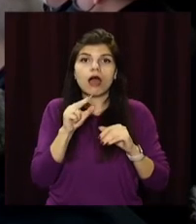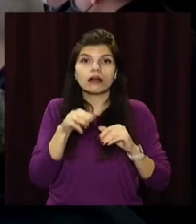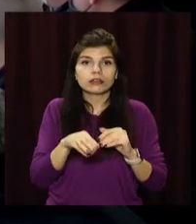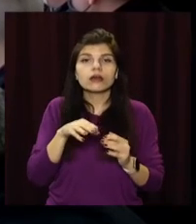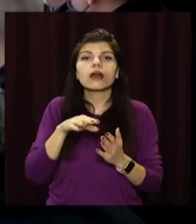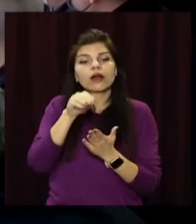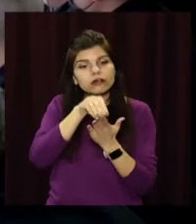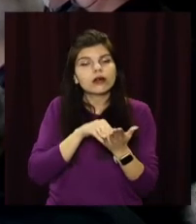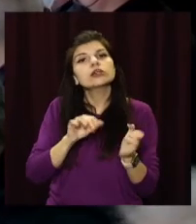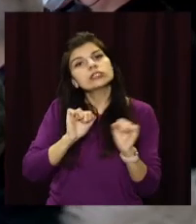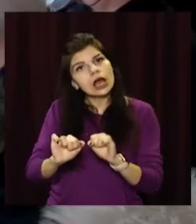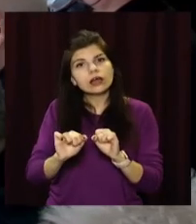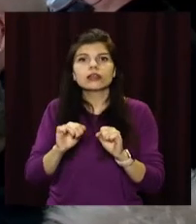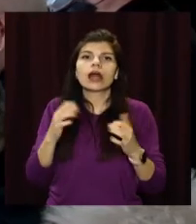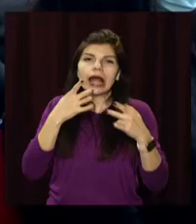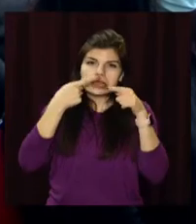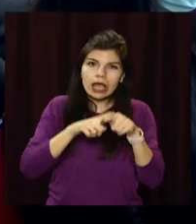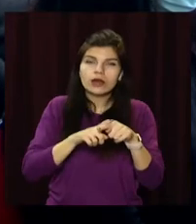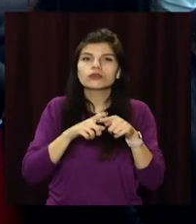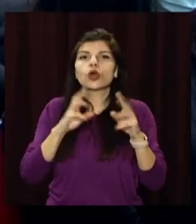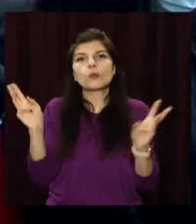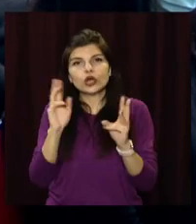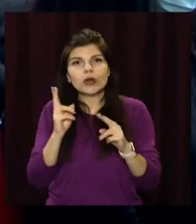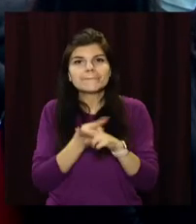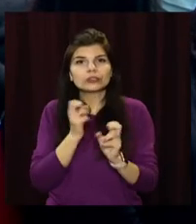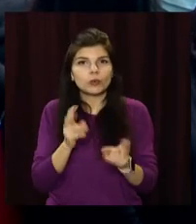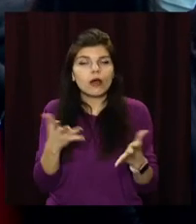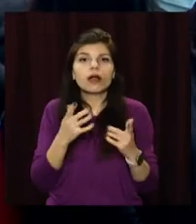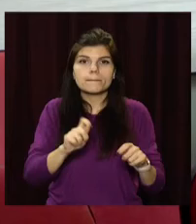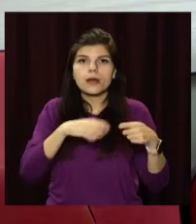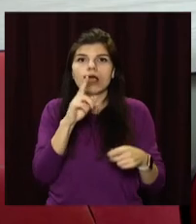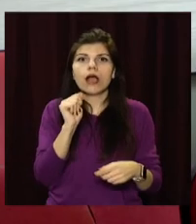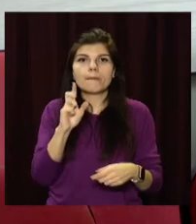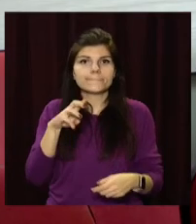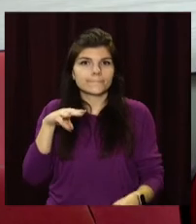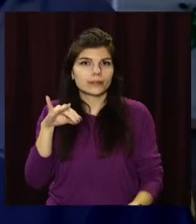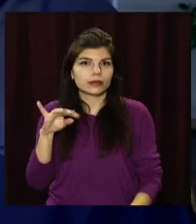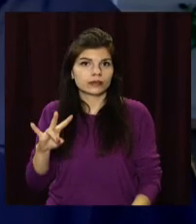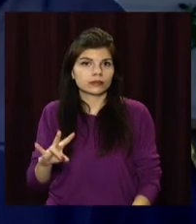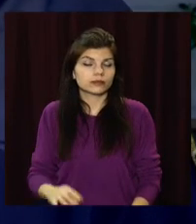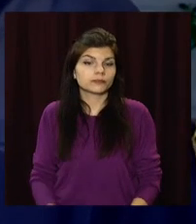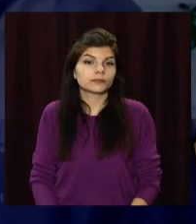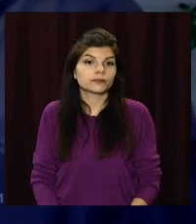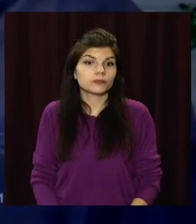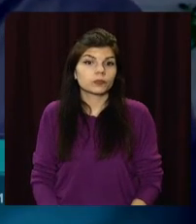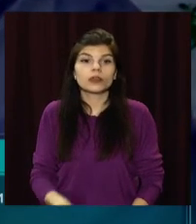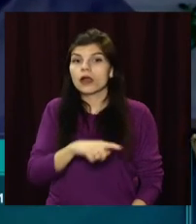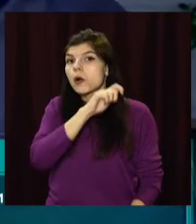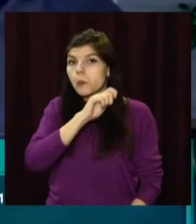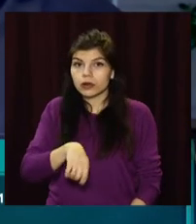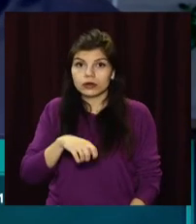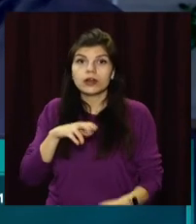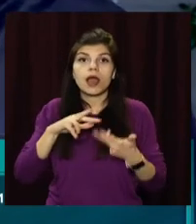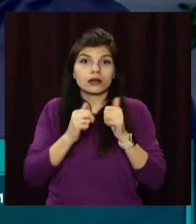стан цивільного захисту, техногенної та пожежної безпеки, який передадуть до Кабміну. Приїхали в